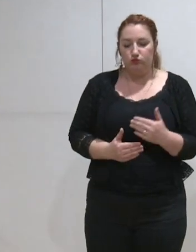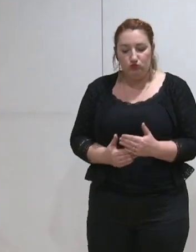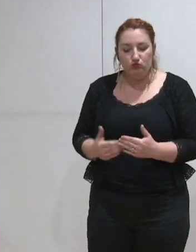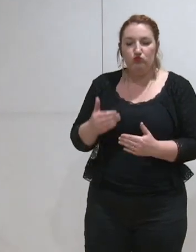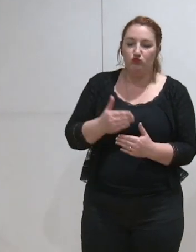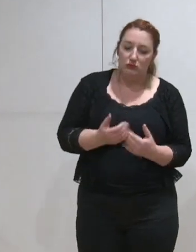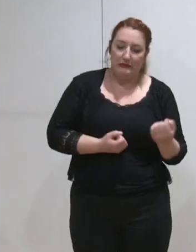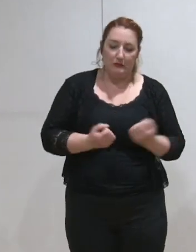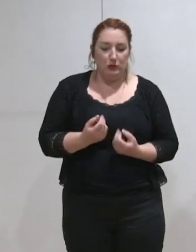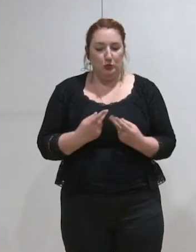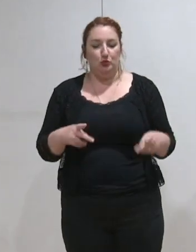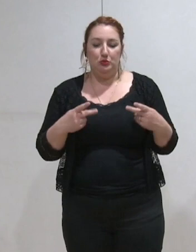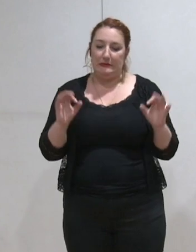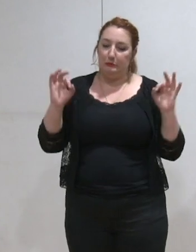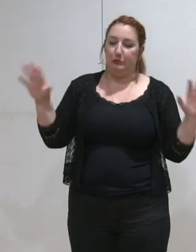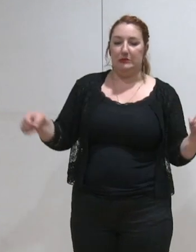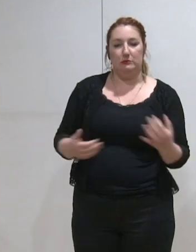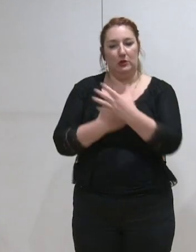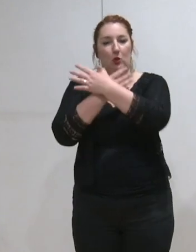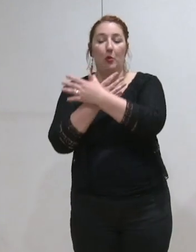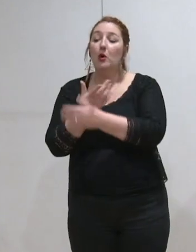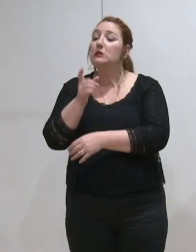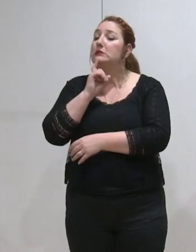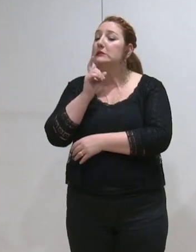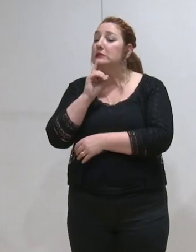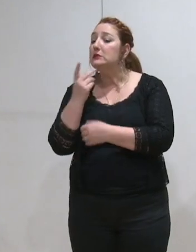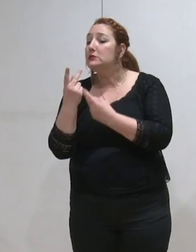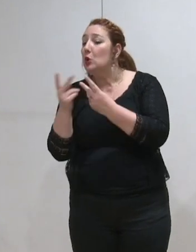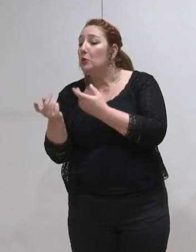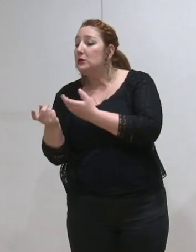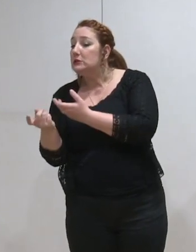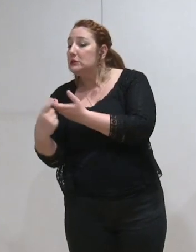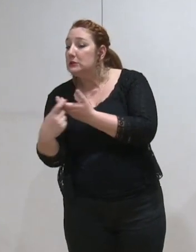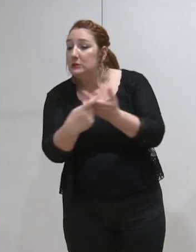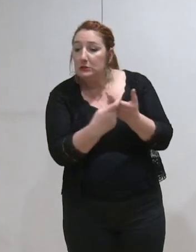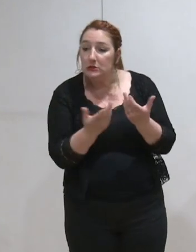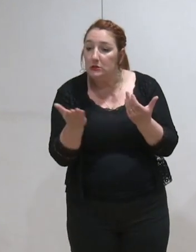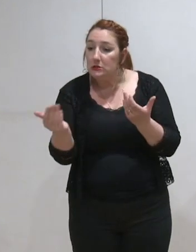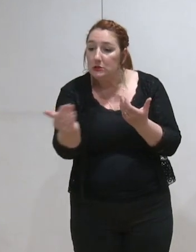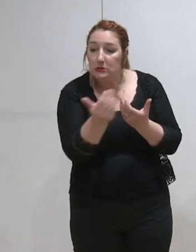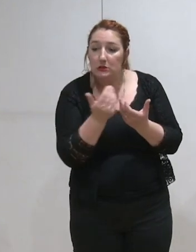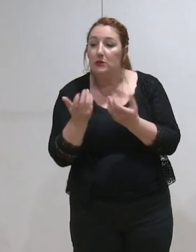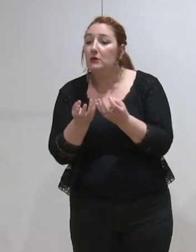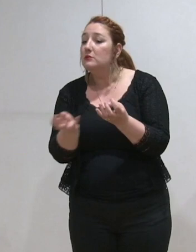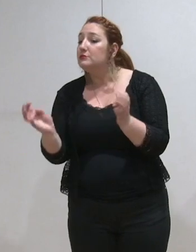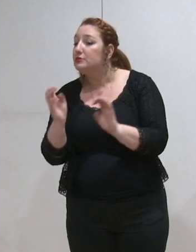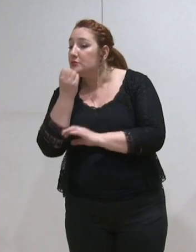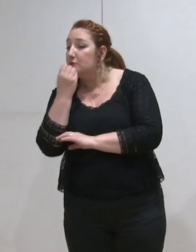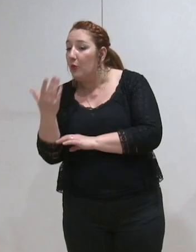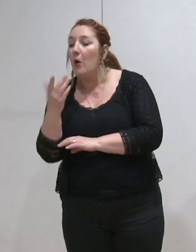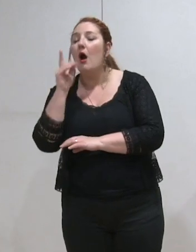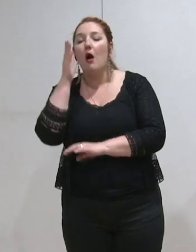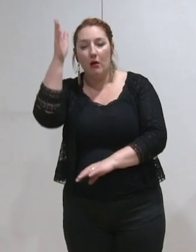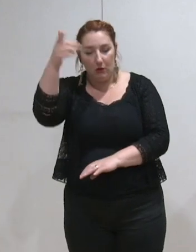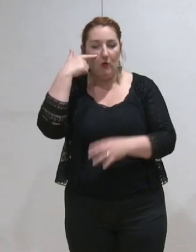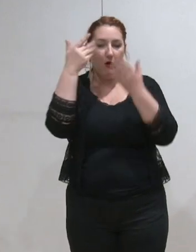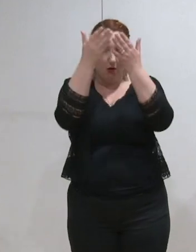métropolitain de faire en sorte que toutes les communes qui n sont pas encore puissent y rentrer pour ensuite se poser la question de faire quelque chose de plus large et de plus